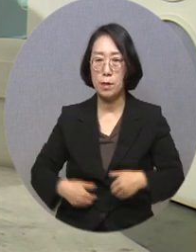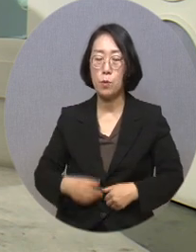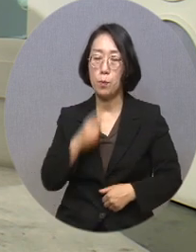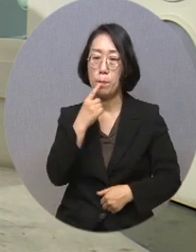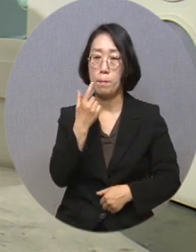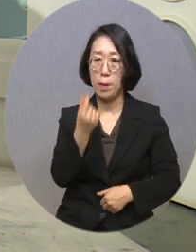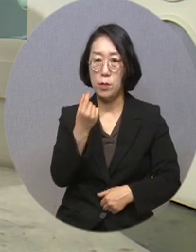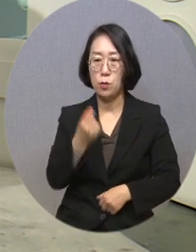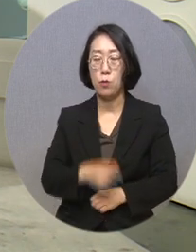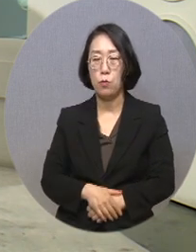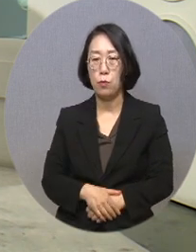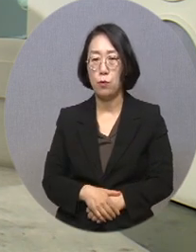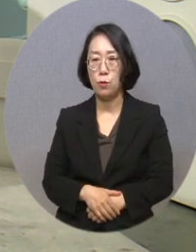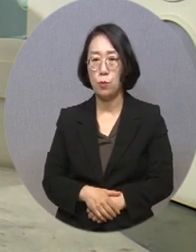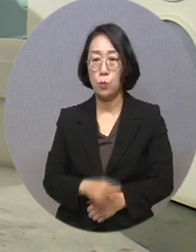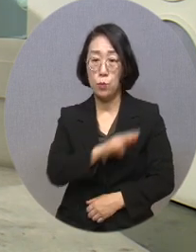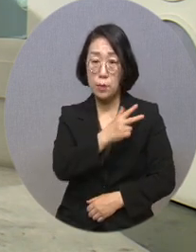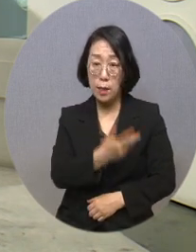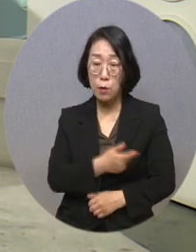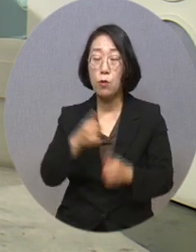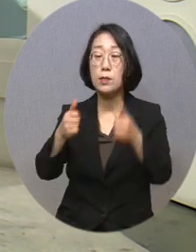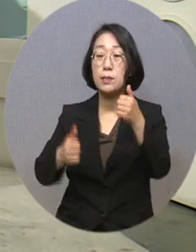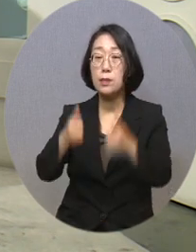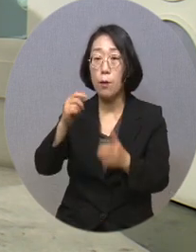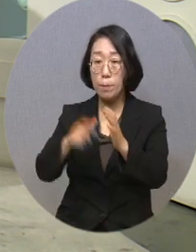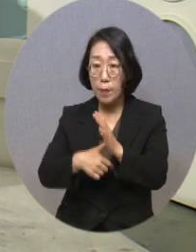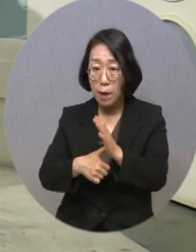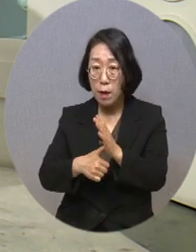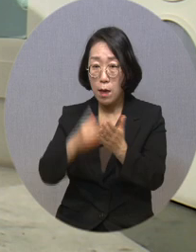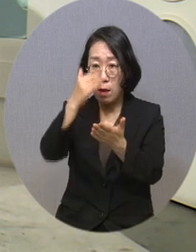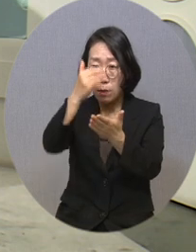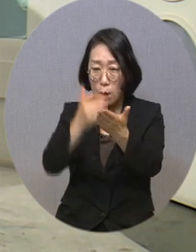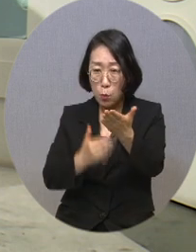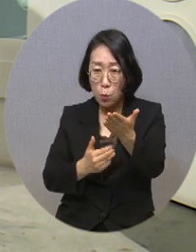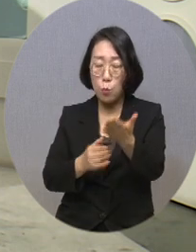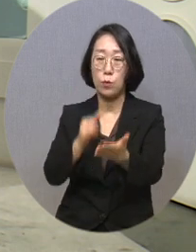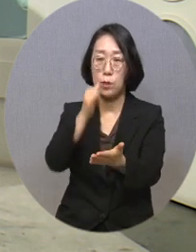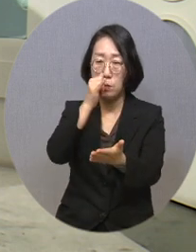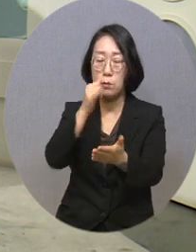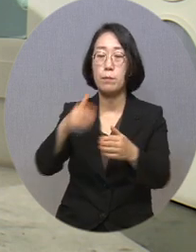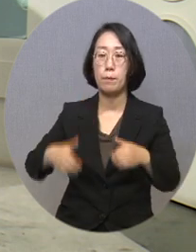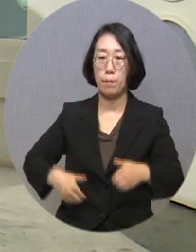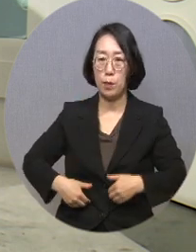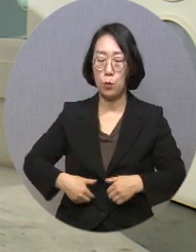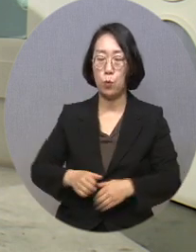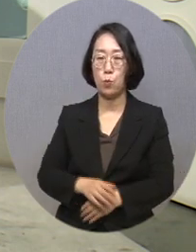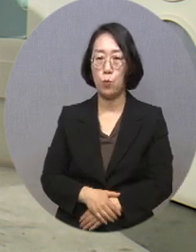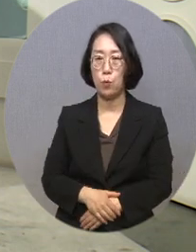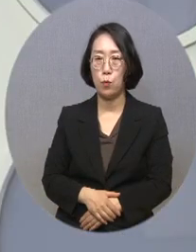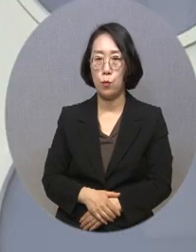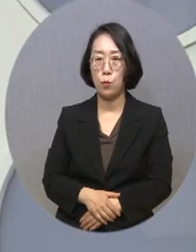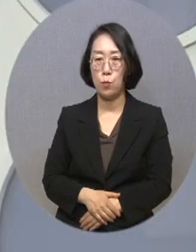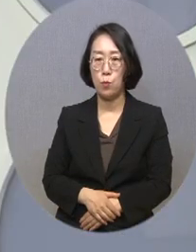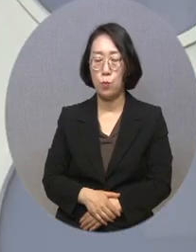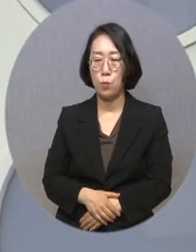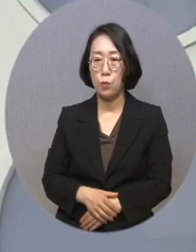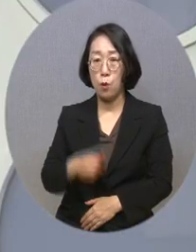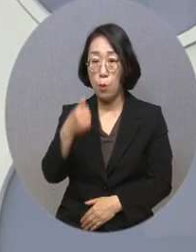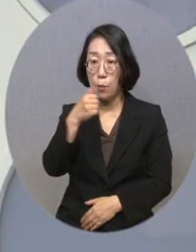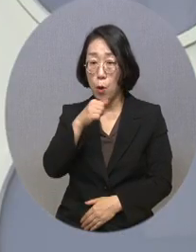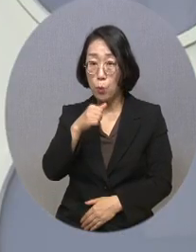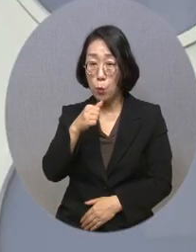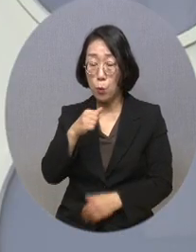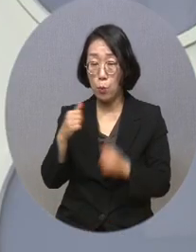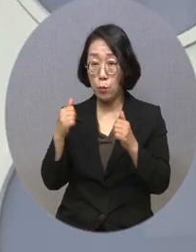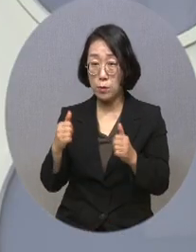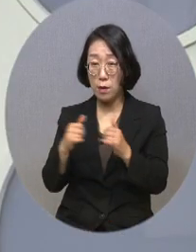그럼. 그것도 그 자격은 시험을 통해서 이제 그 인정되어야 되는 이런 부분들인데 그래서 변호사 자동 자격을